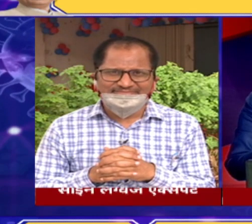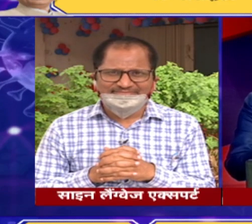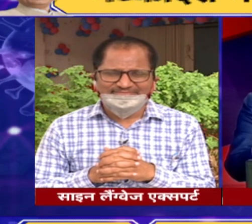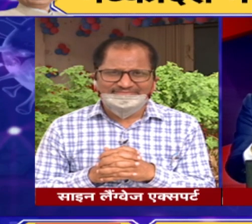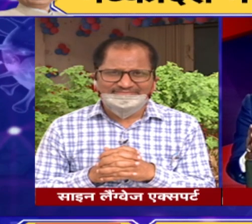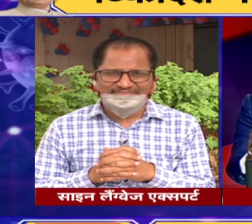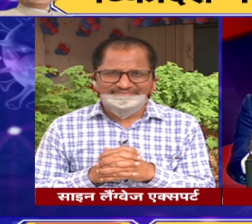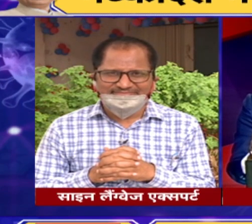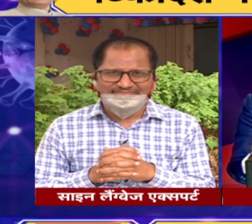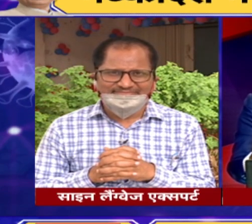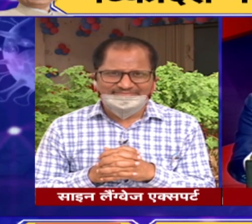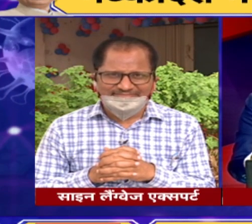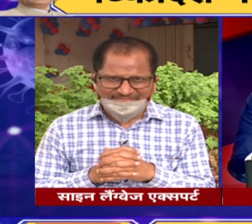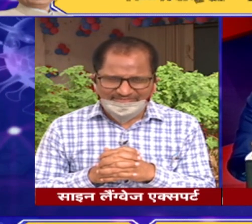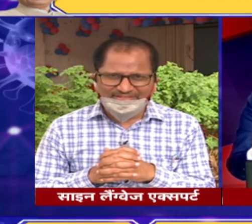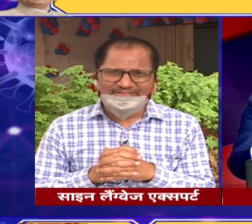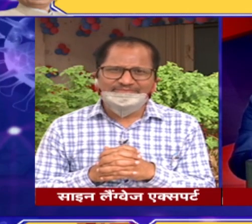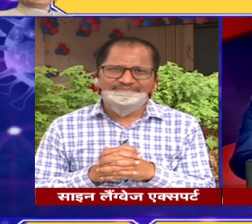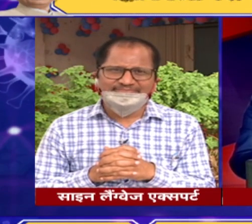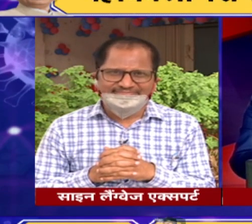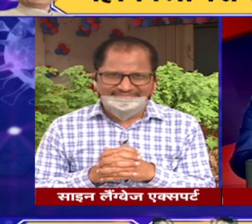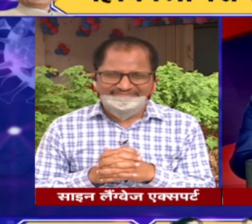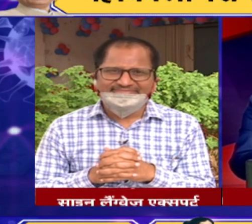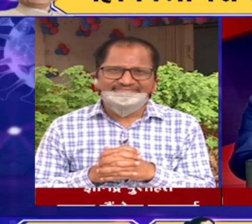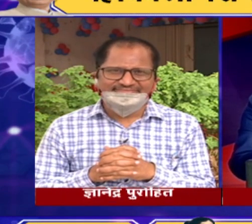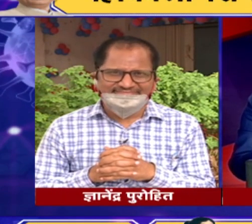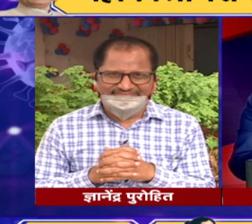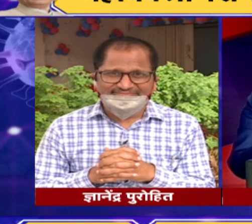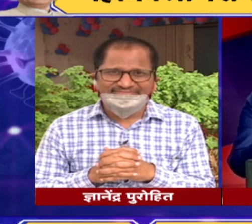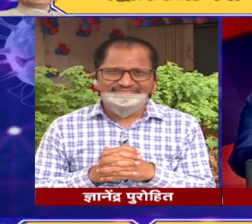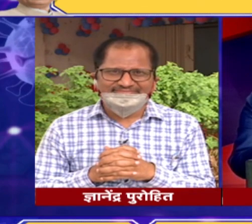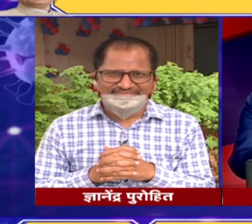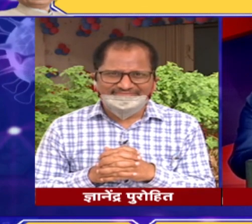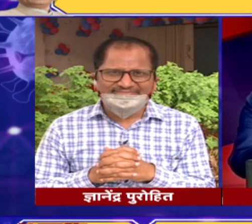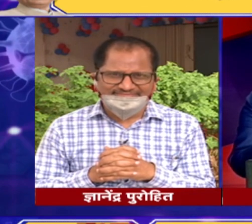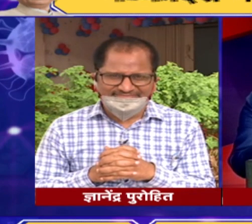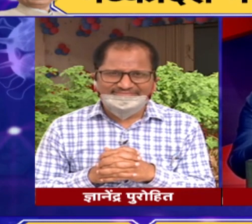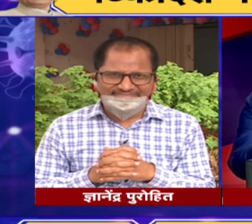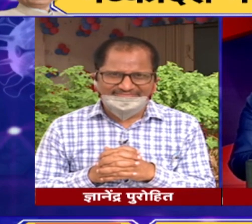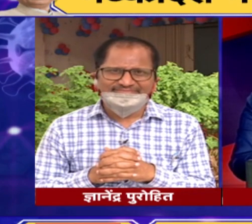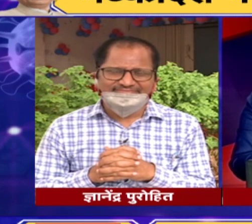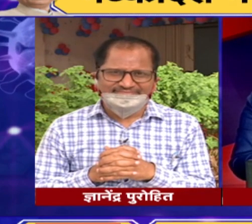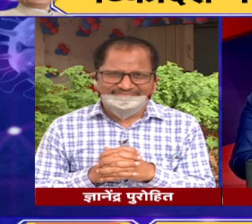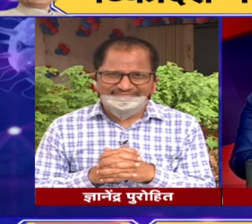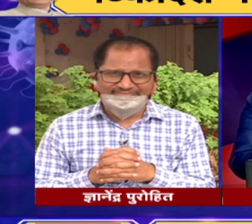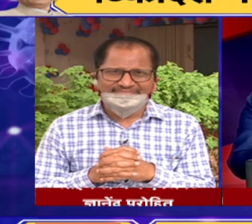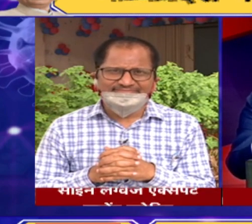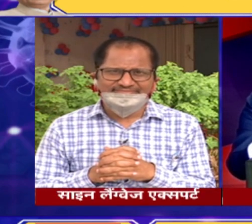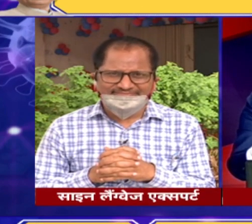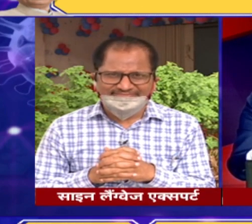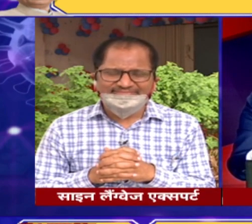या जो उनकी कोई भी उम्र हो जो मुकबधिर है, साइन लैंग्वेज के माध्यम से, मैं चाहता हूं PCR से कि वो आपको फुल स्क्रीन करें